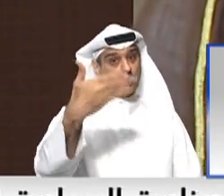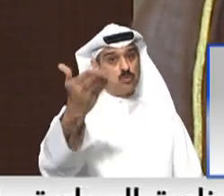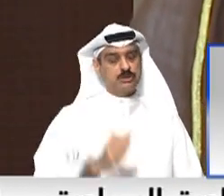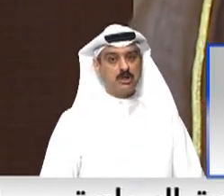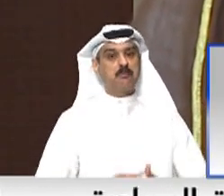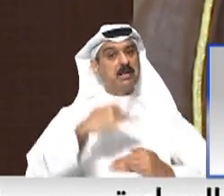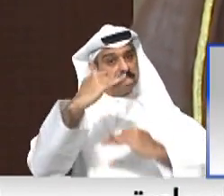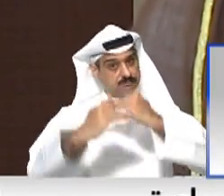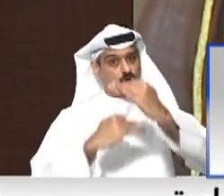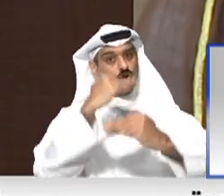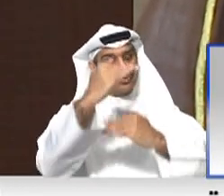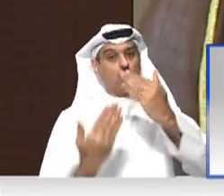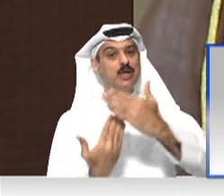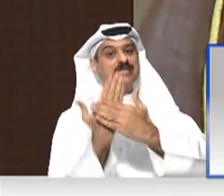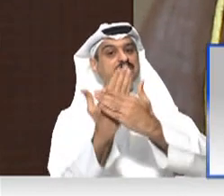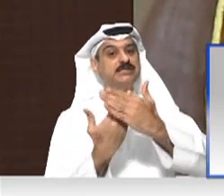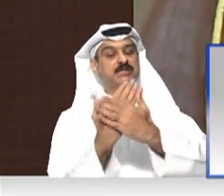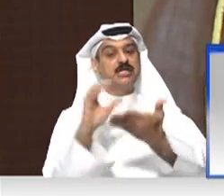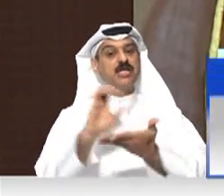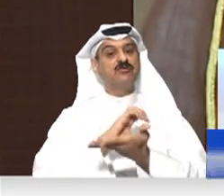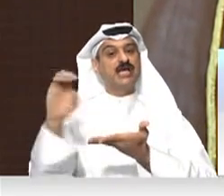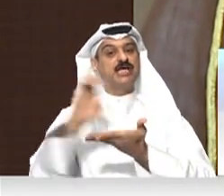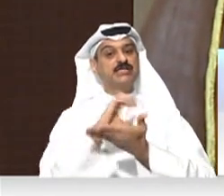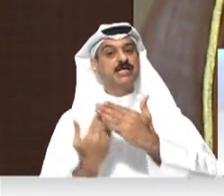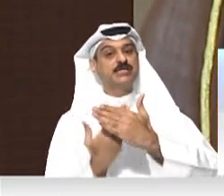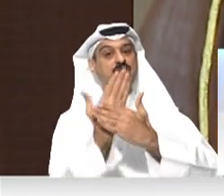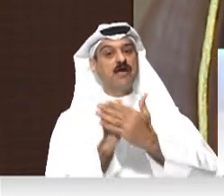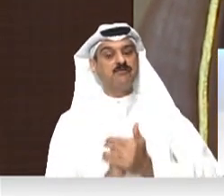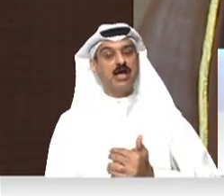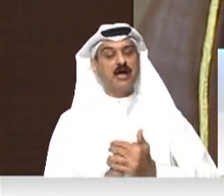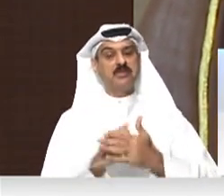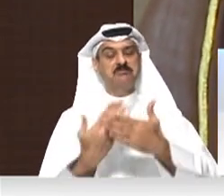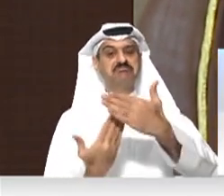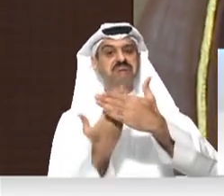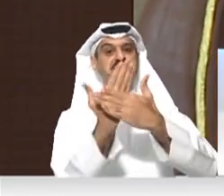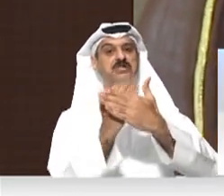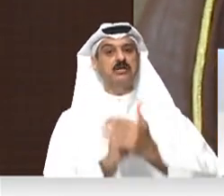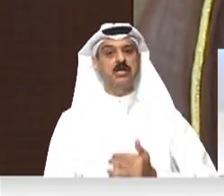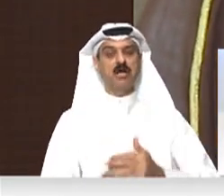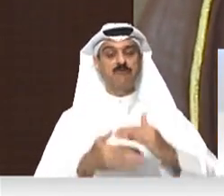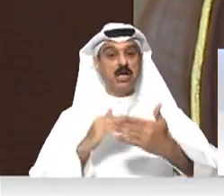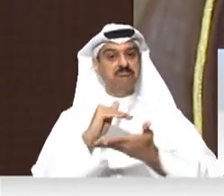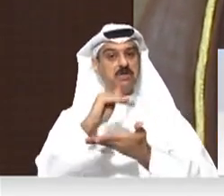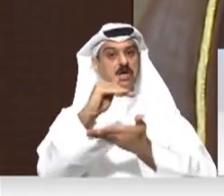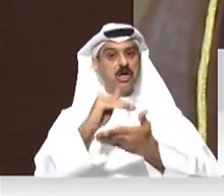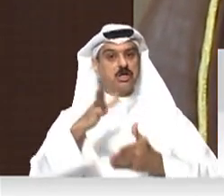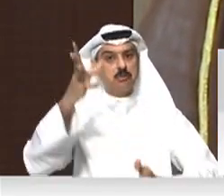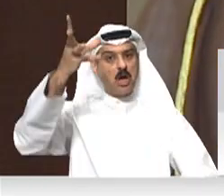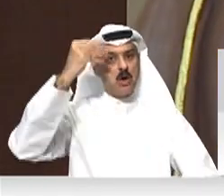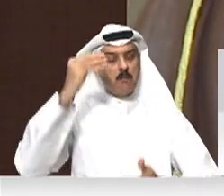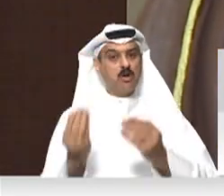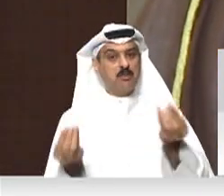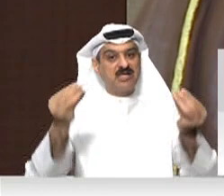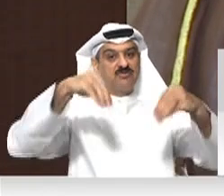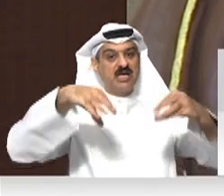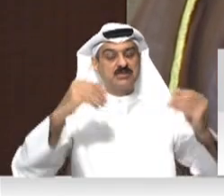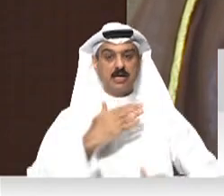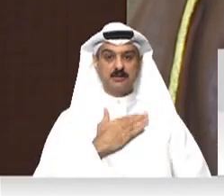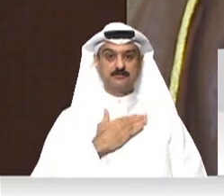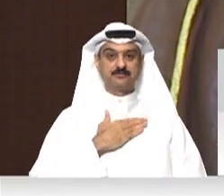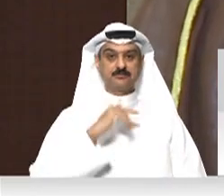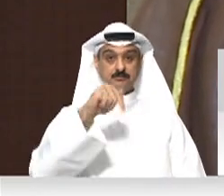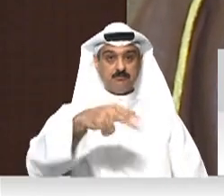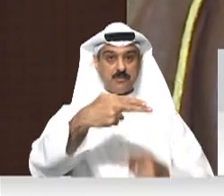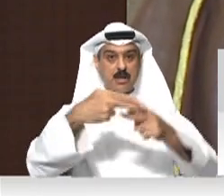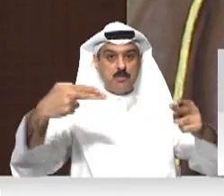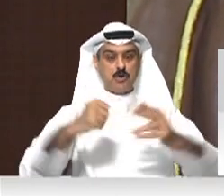لتحديثها هذه الأجهزة لتكون أجهزة أيضا حديثة وتقدم خدمات أكثر ومعلومات أكثر دقة. وإحنا في دولة